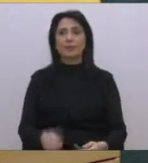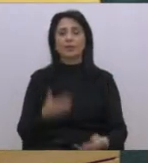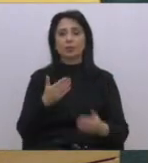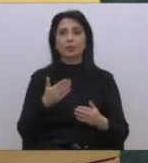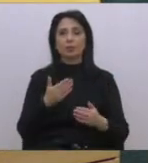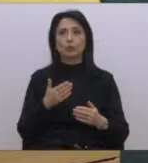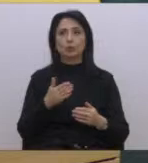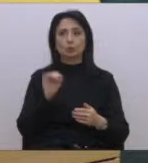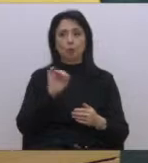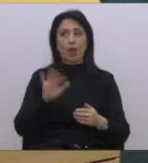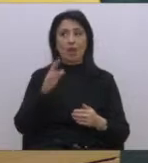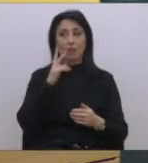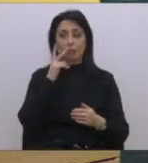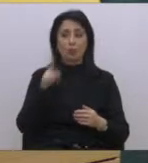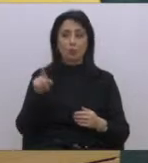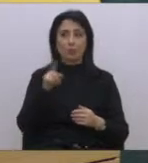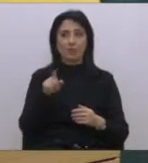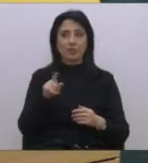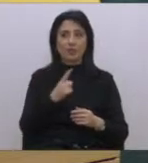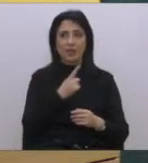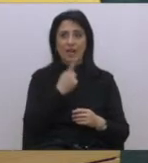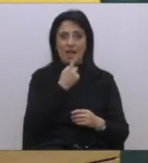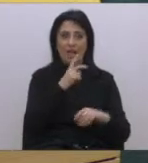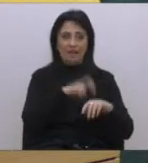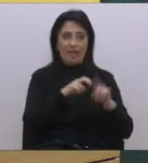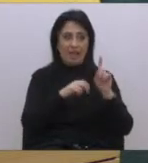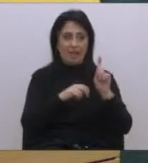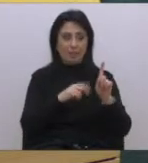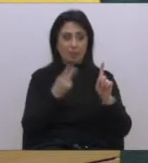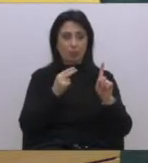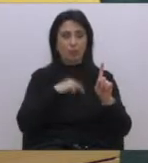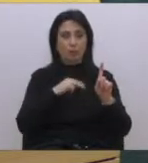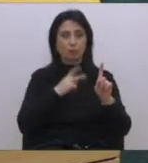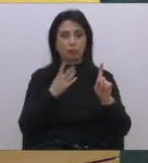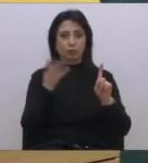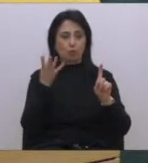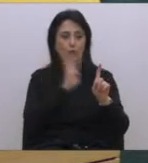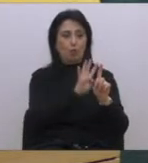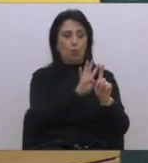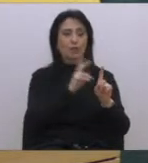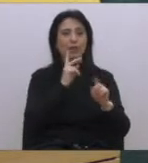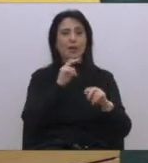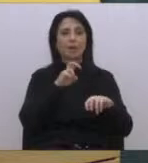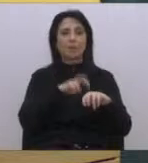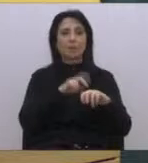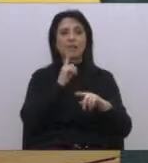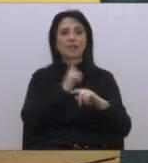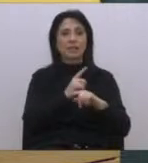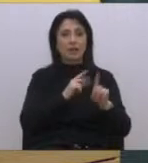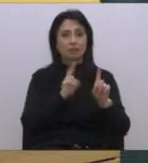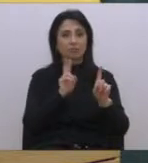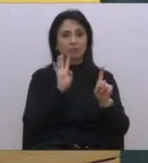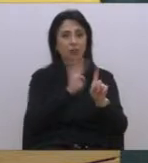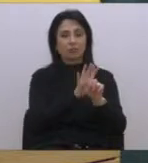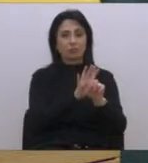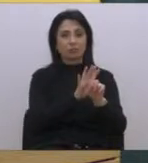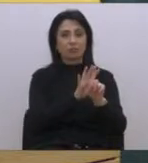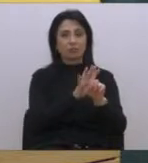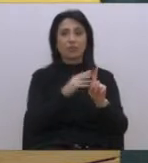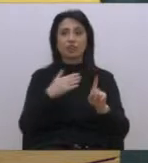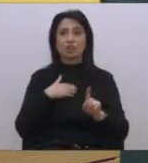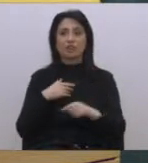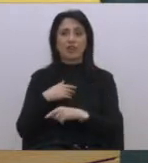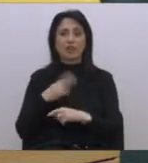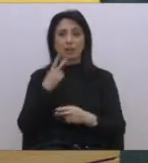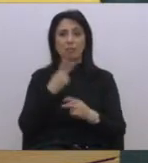da, saluri, practica, mi utiteps, rom, er, techimze, unda, mușaubdez, othi, ectani, idealul șemtholași,